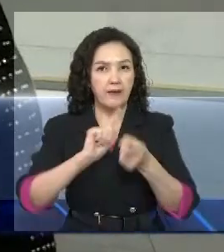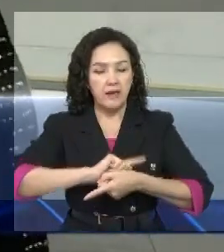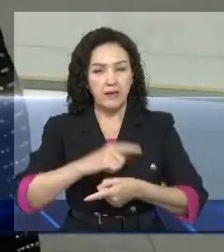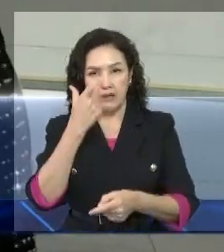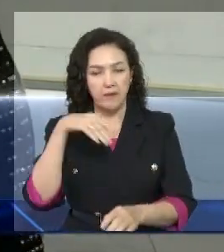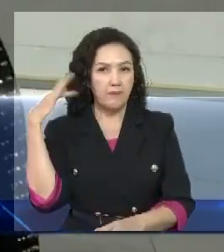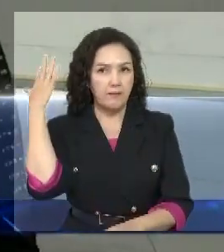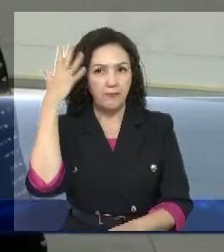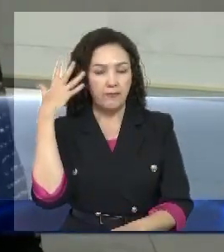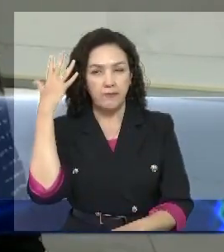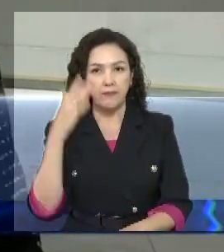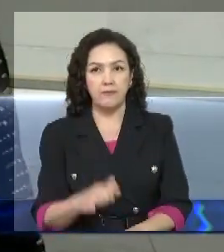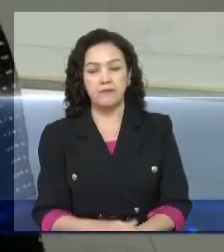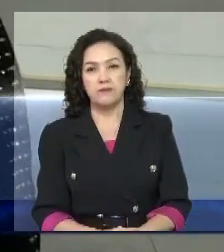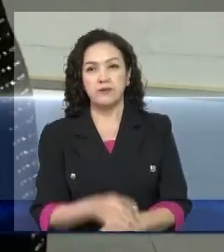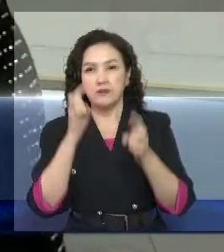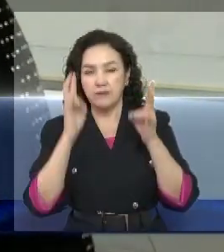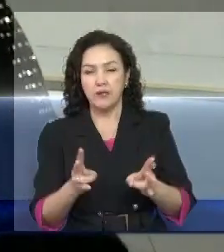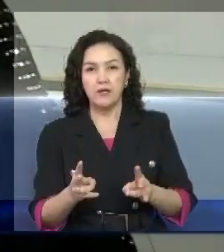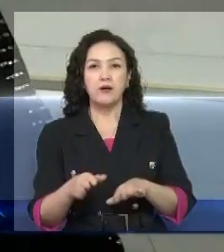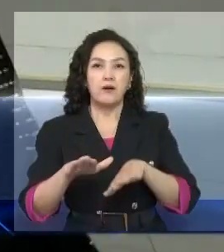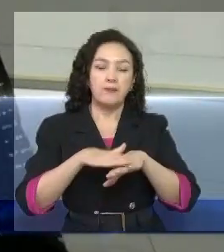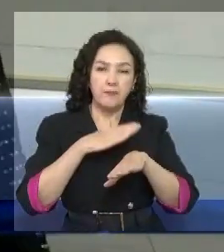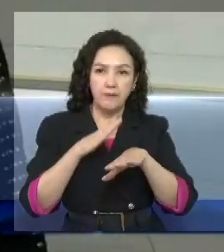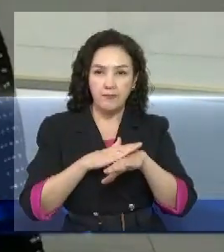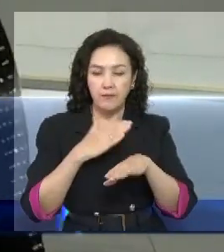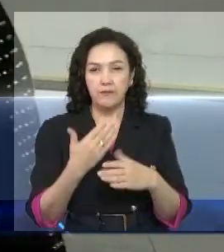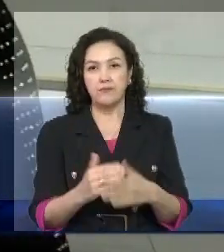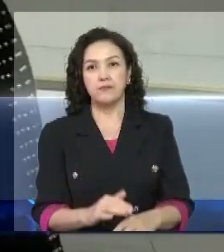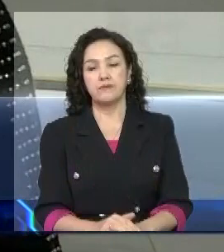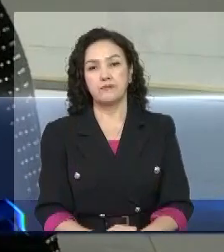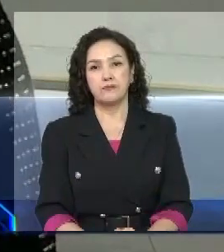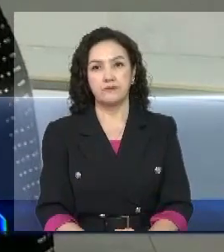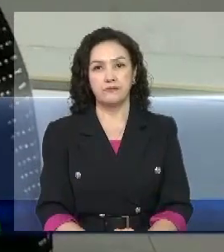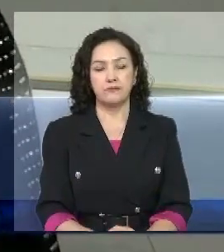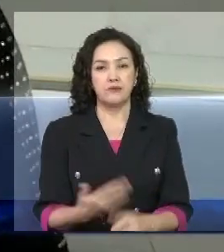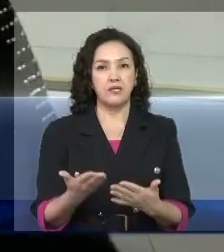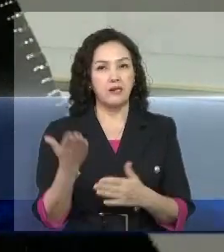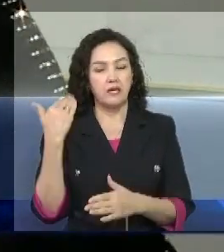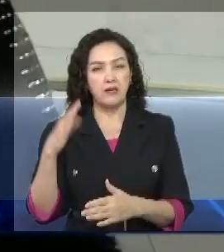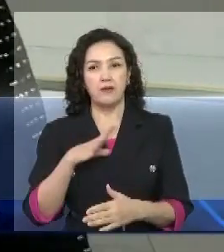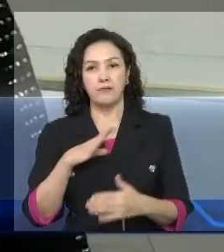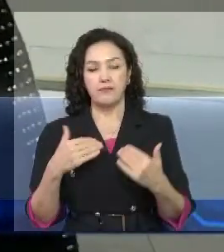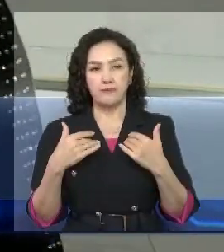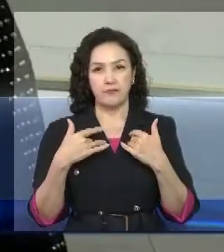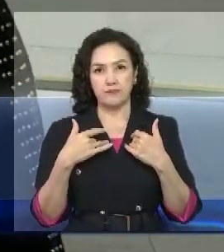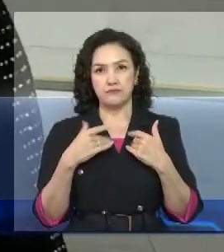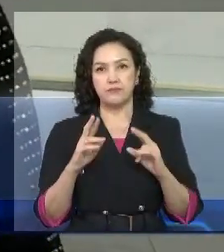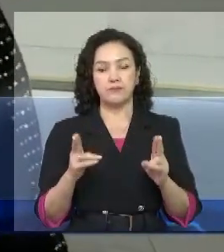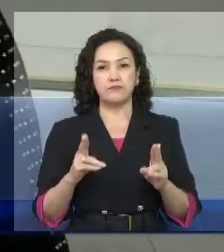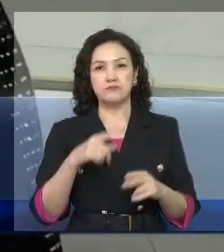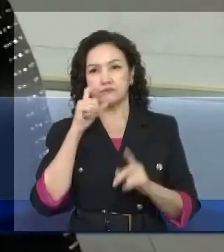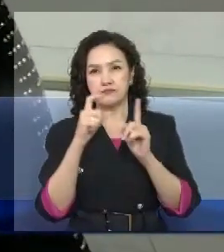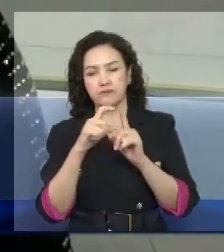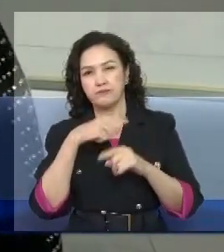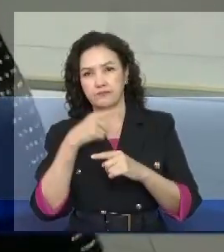мышление с негативного на более позитивный, с агрессивного на более добрый, понимаете? Если я раньше мне было там, кто-то ни слова сказал,